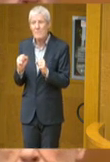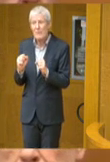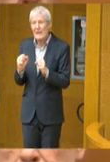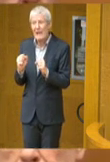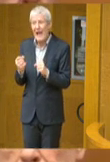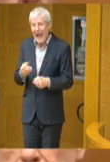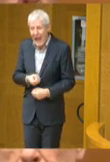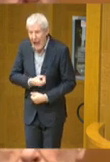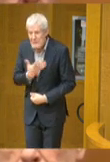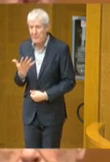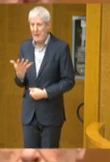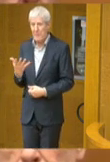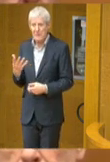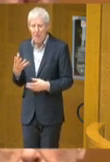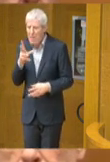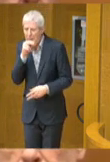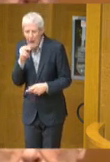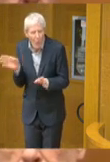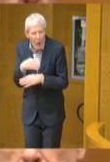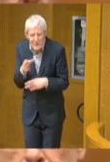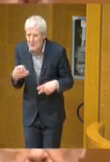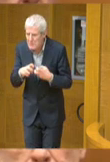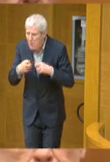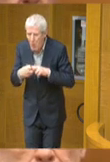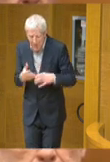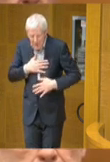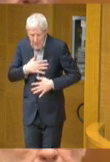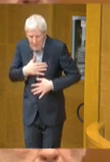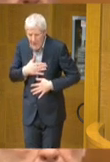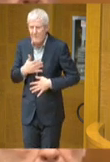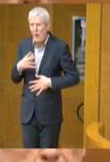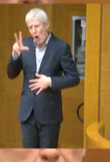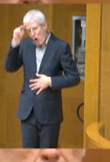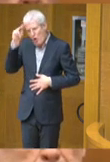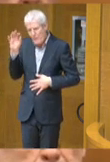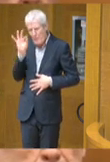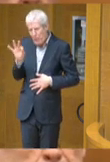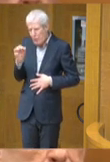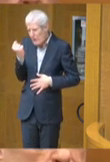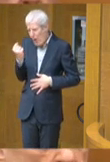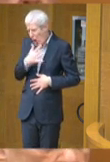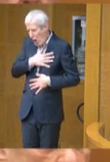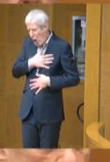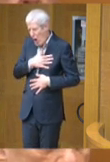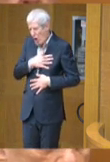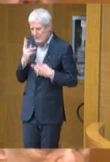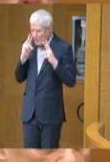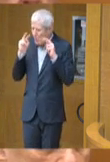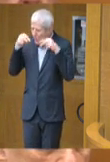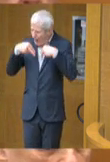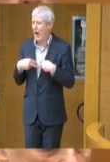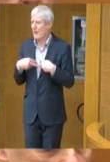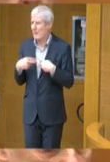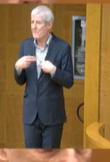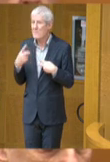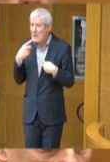di parlare delle proprie problematiche, di conoscere i propri punti di forza. E io credo che il modo migliore,